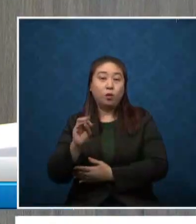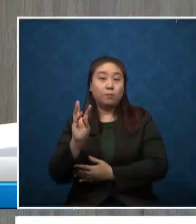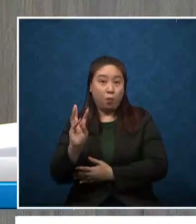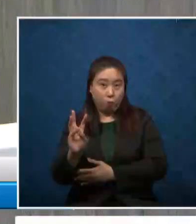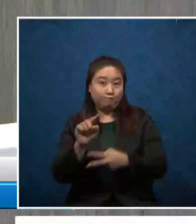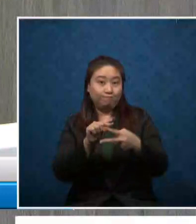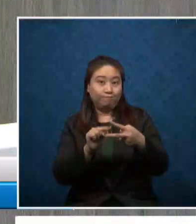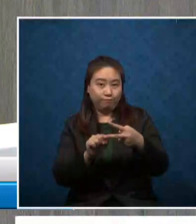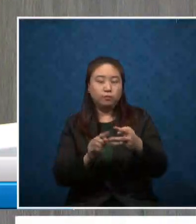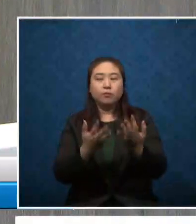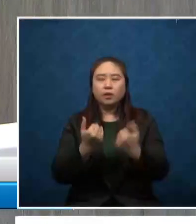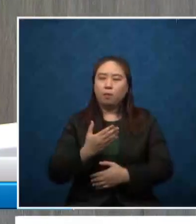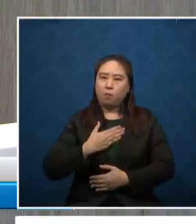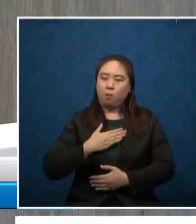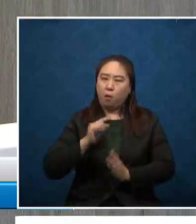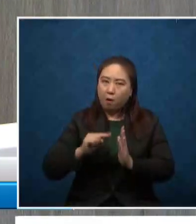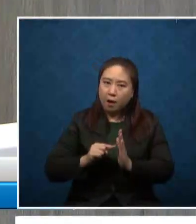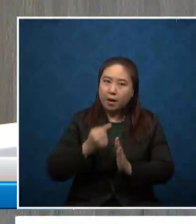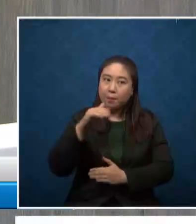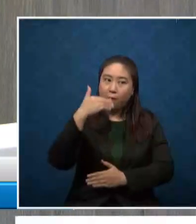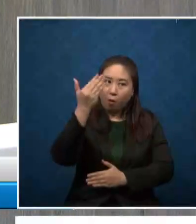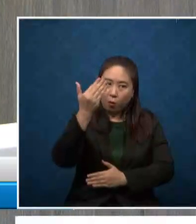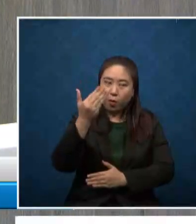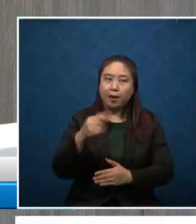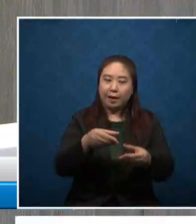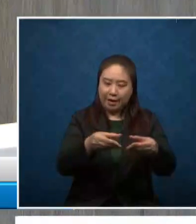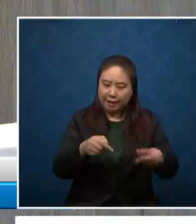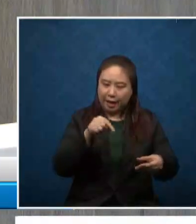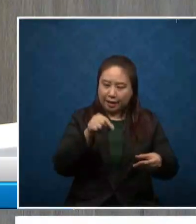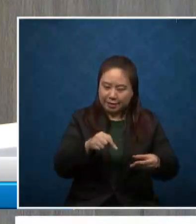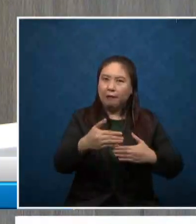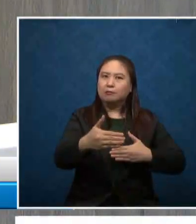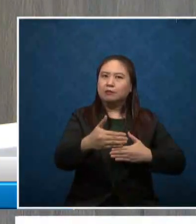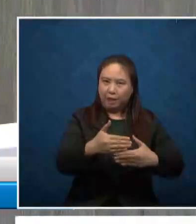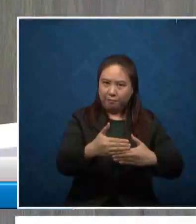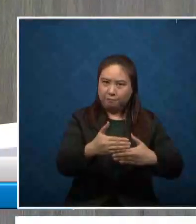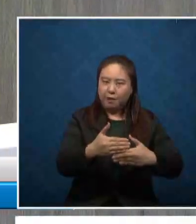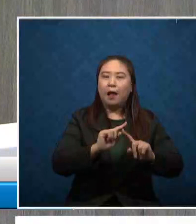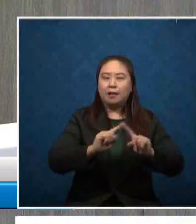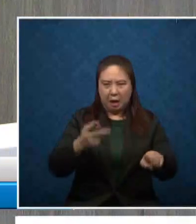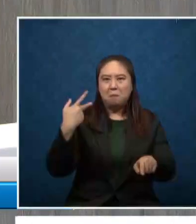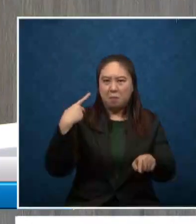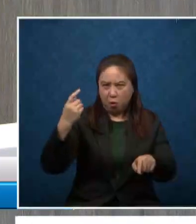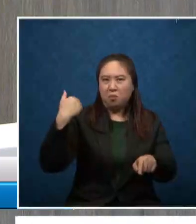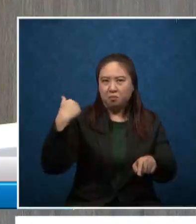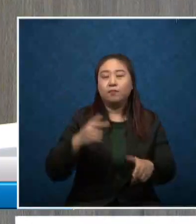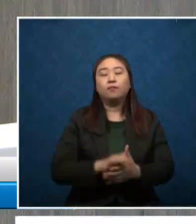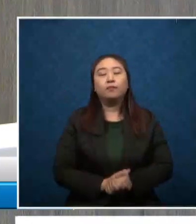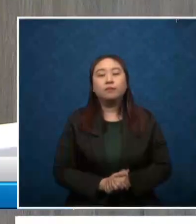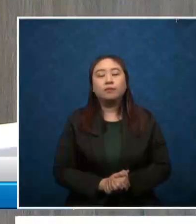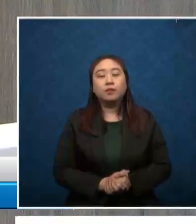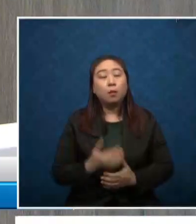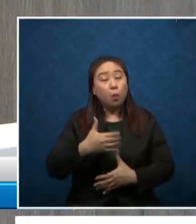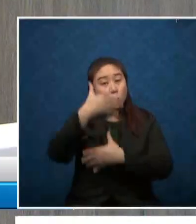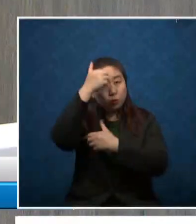ผมคงขอเริ่มต้นว่าเป็ออกสารสั่นกระชับแต่มีประโยชน์มากที่ผมสนใจนี้